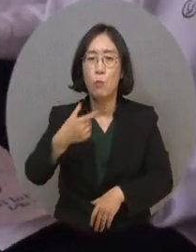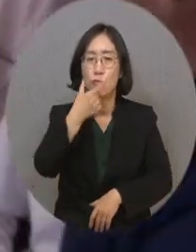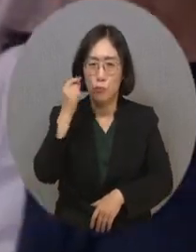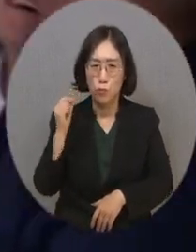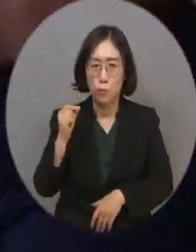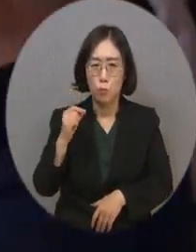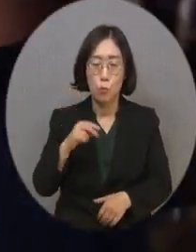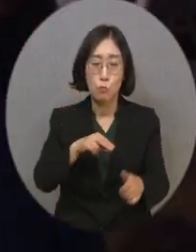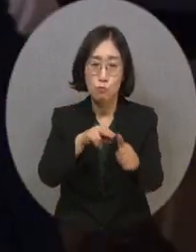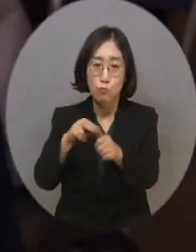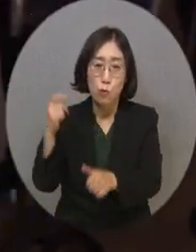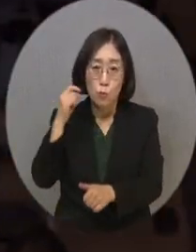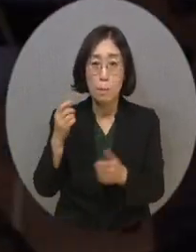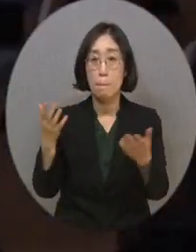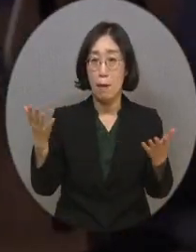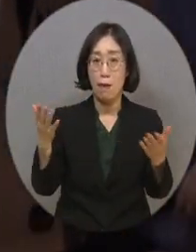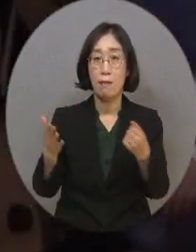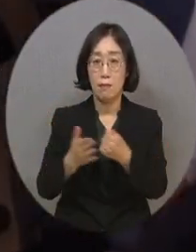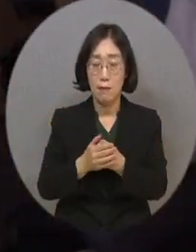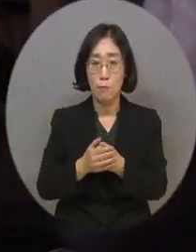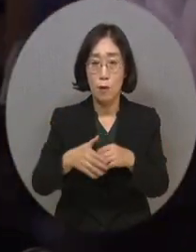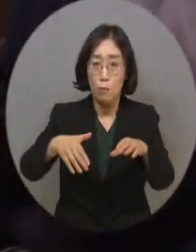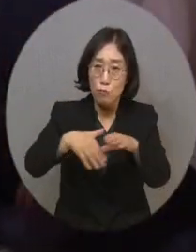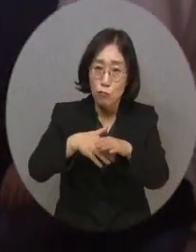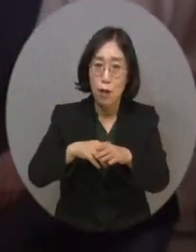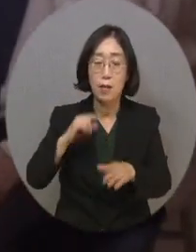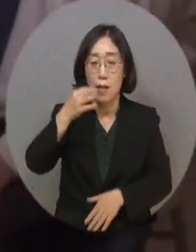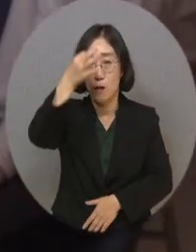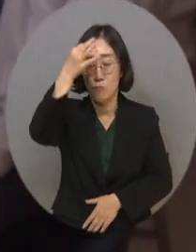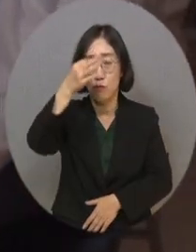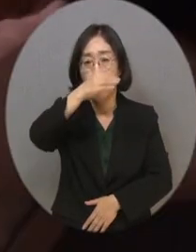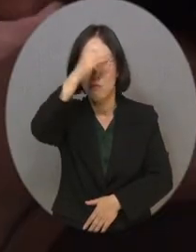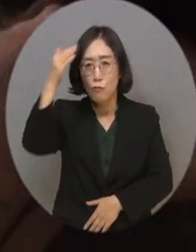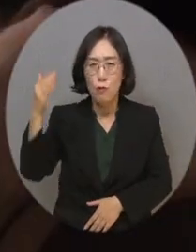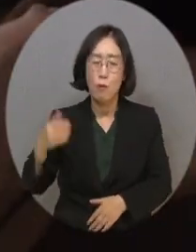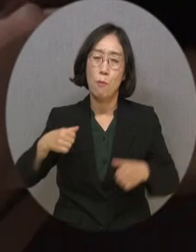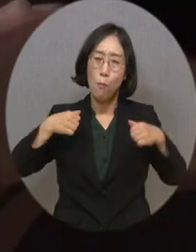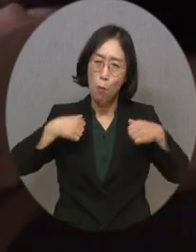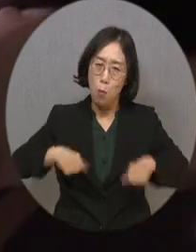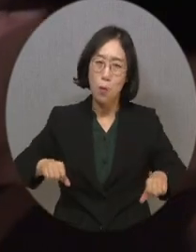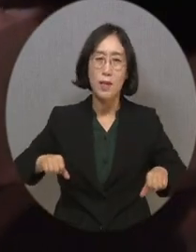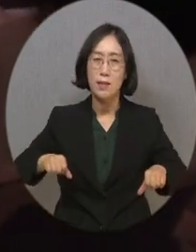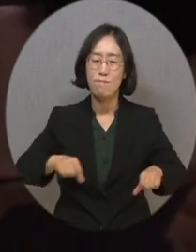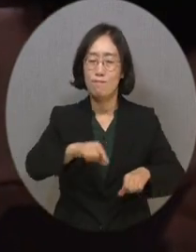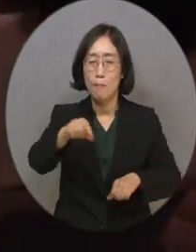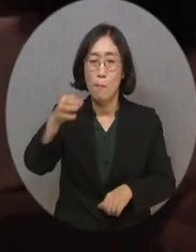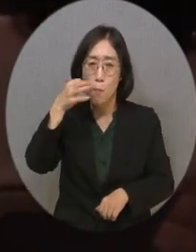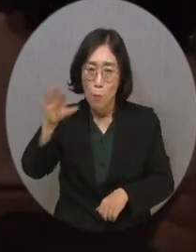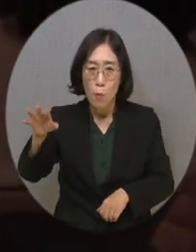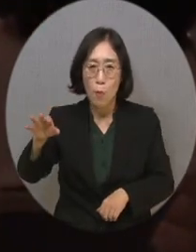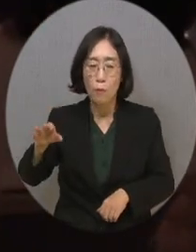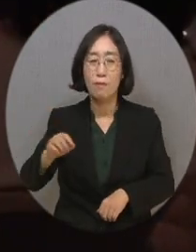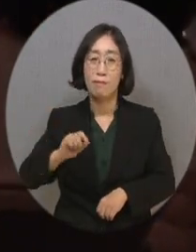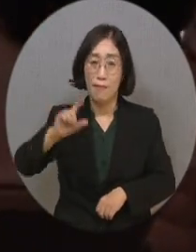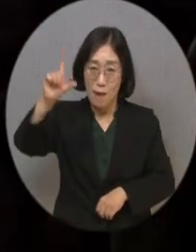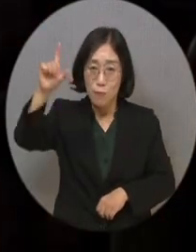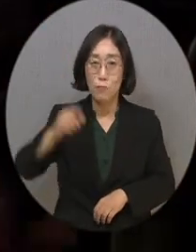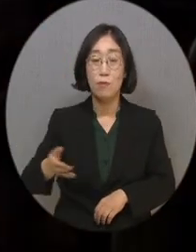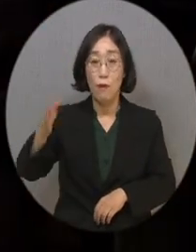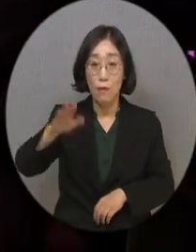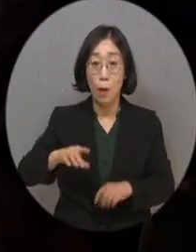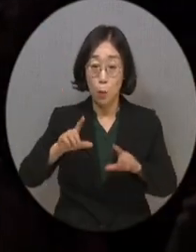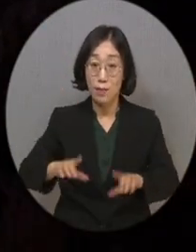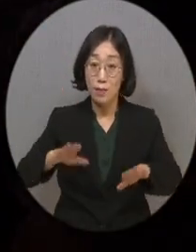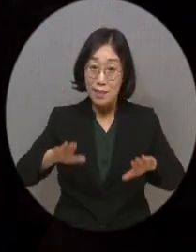등으로 훌륭한 문화예술 작품의 관람, 향유의 기회를 포기하며 살 수밖에 없는 장애인. 이날은 그들을